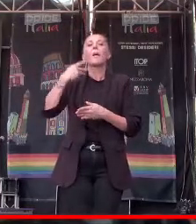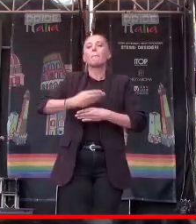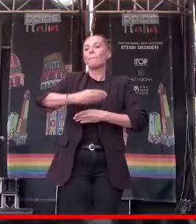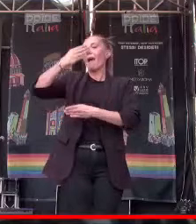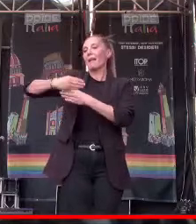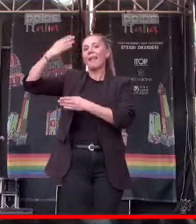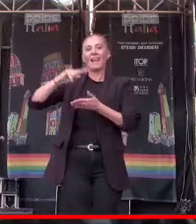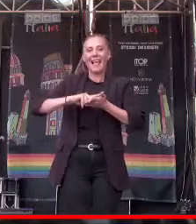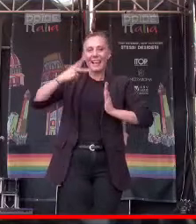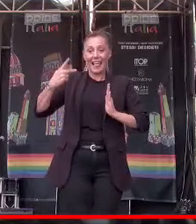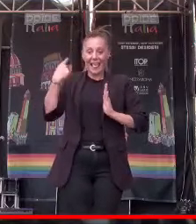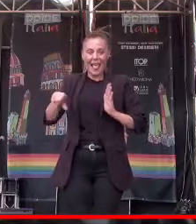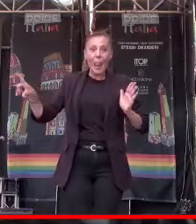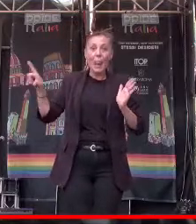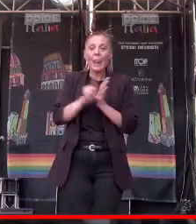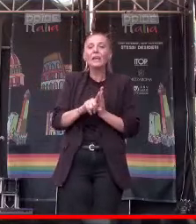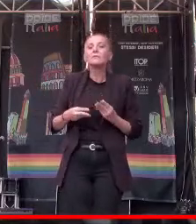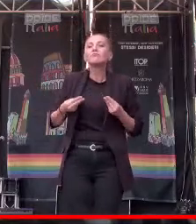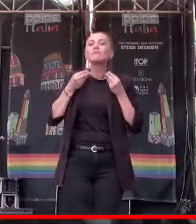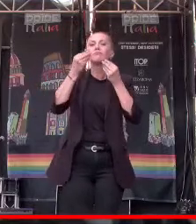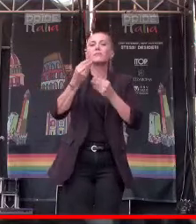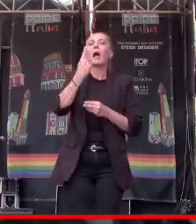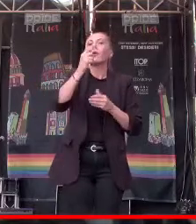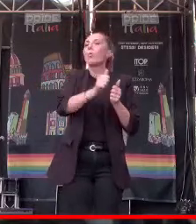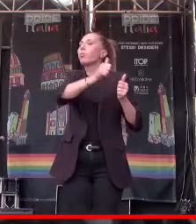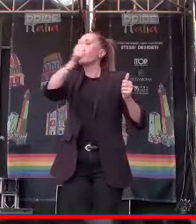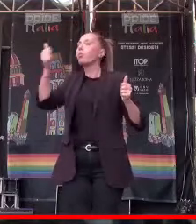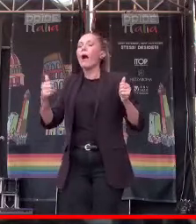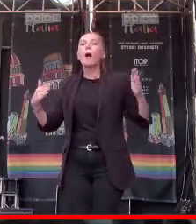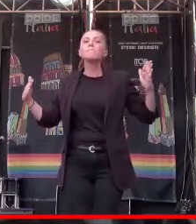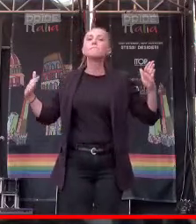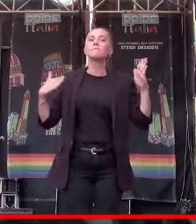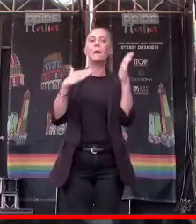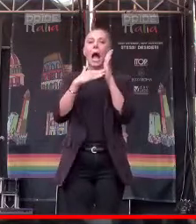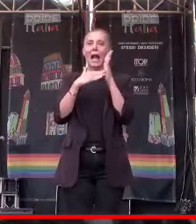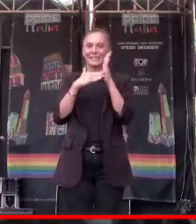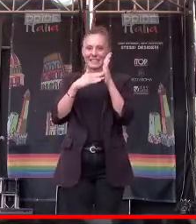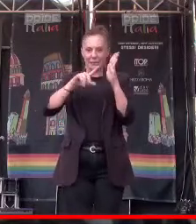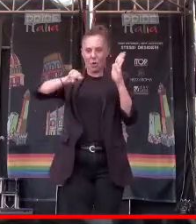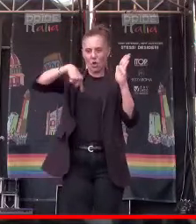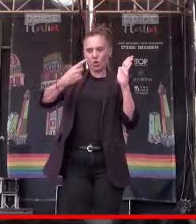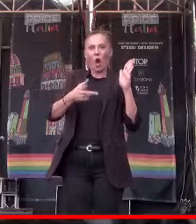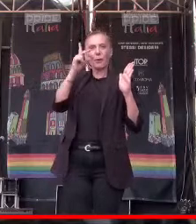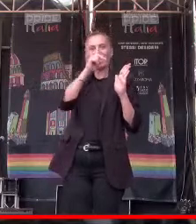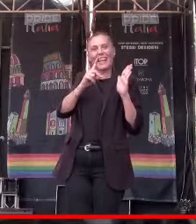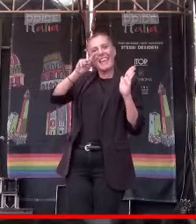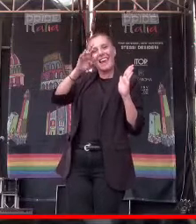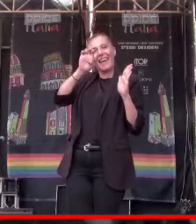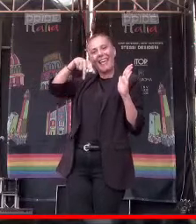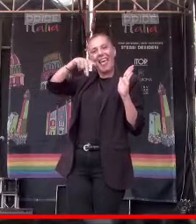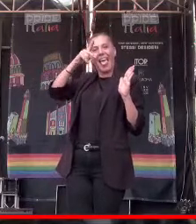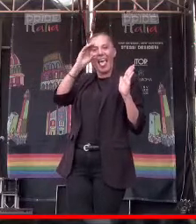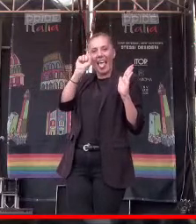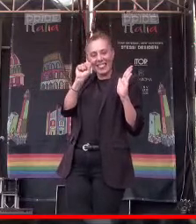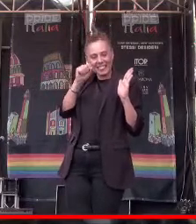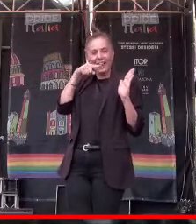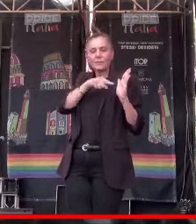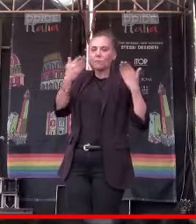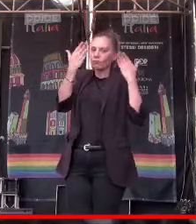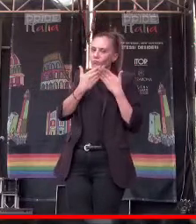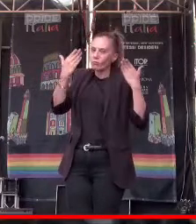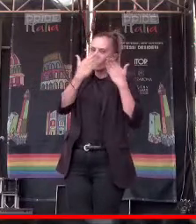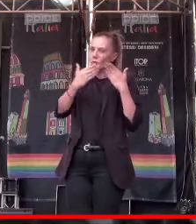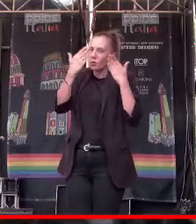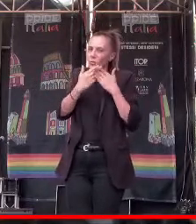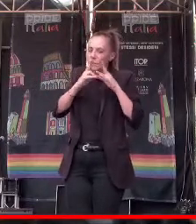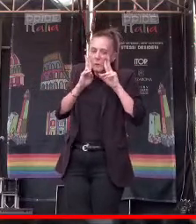legge dava un anno di tempo, poi ce lo ricorderà meglio il nostro Daniele Renda, che insomma è quello che ha studiato più da vicino tutte